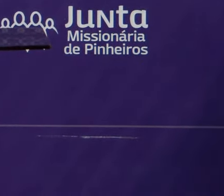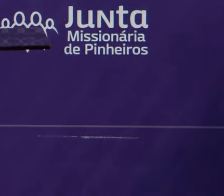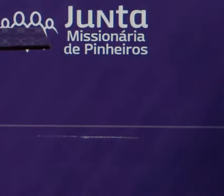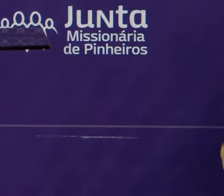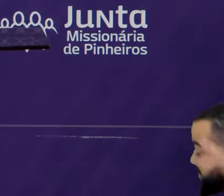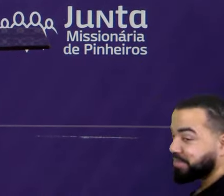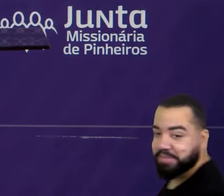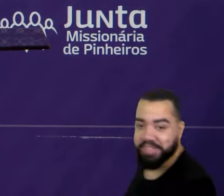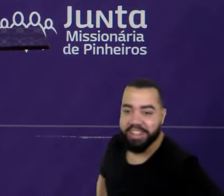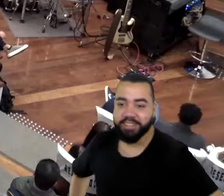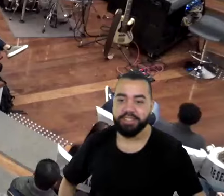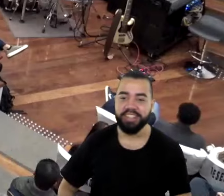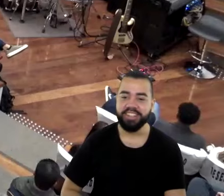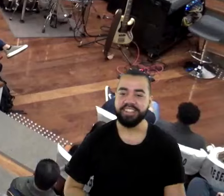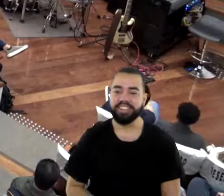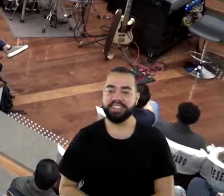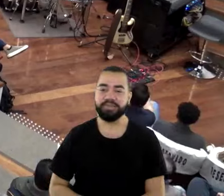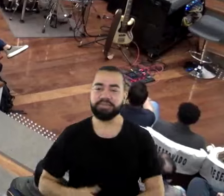할렐루야.